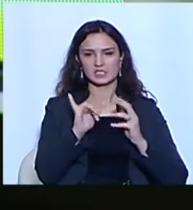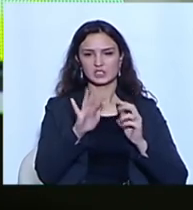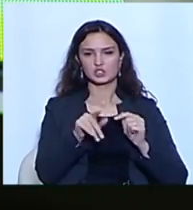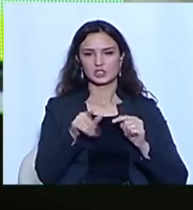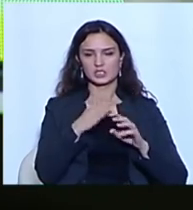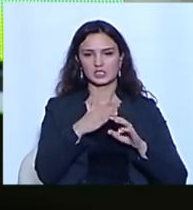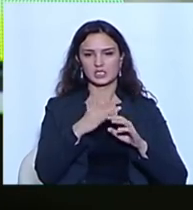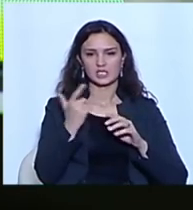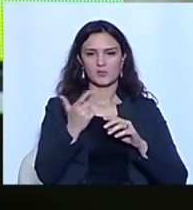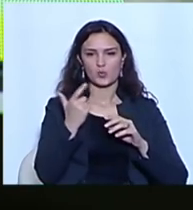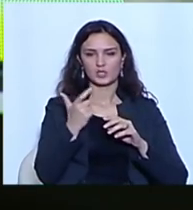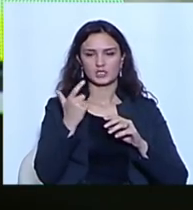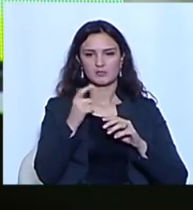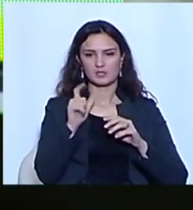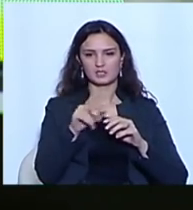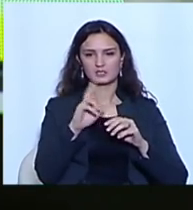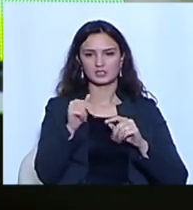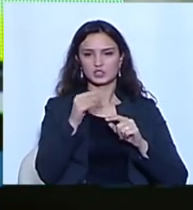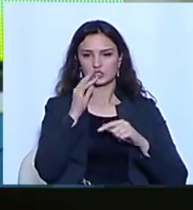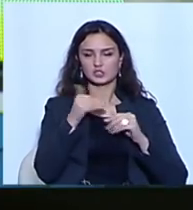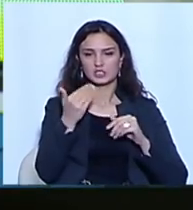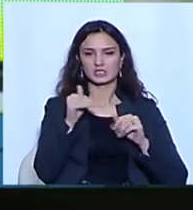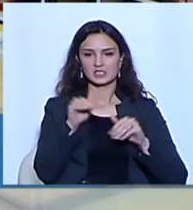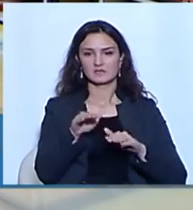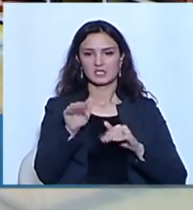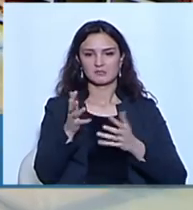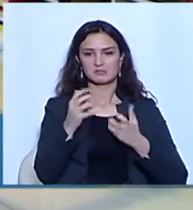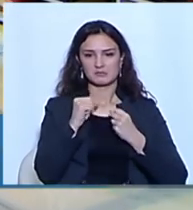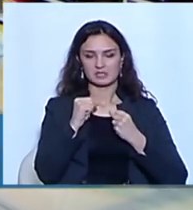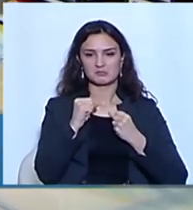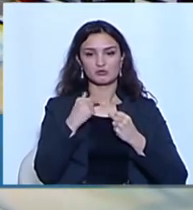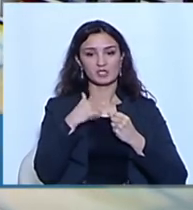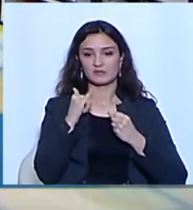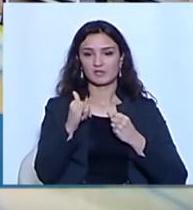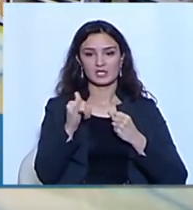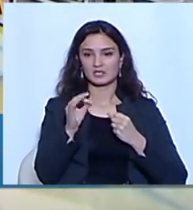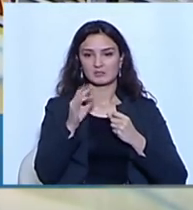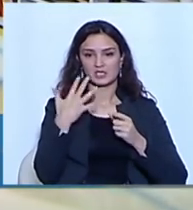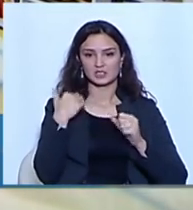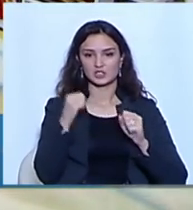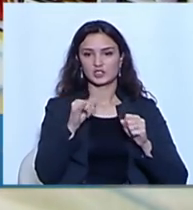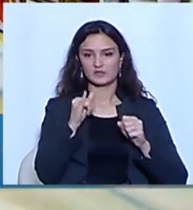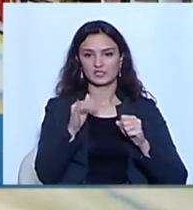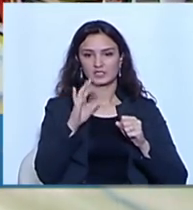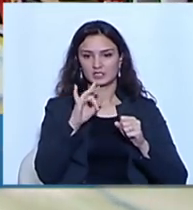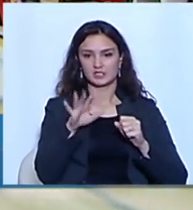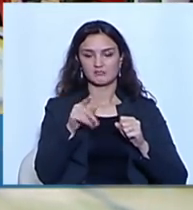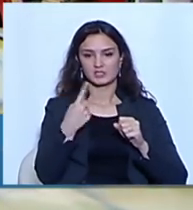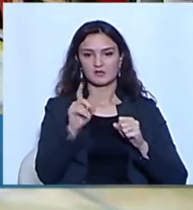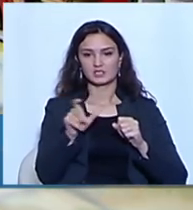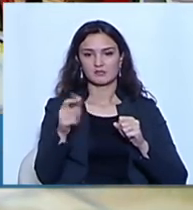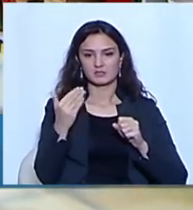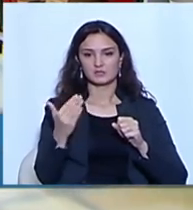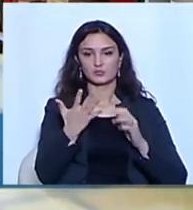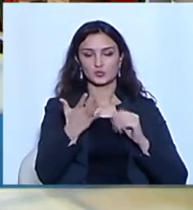ხარ დამოუკიდებელი და შენი გადაწყვეტილებების მიმღები. შენ ვეღარ იქნები მხარდამჭერი მაშინ სხვა